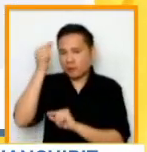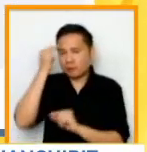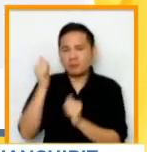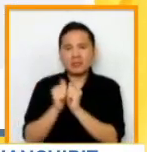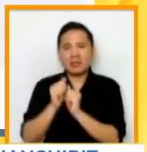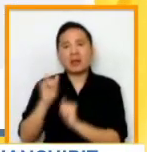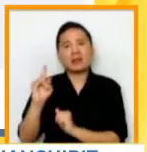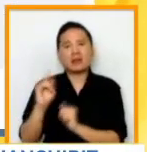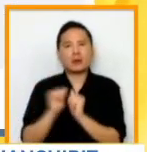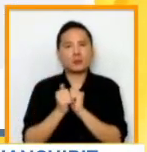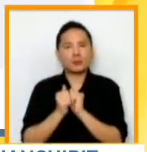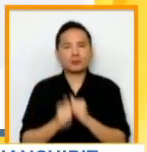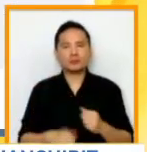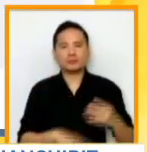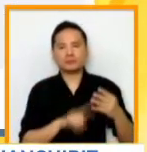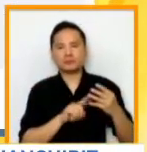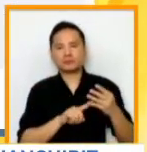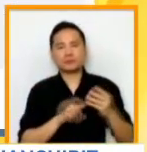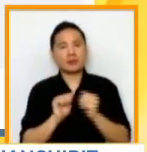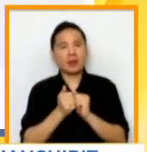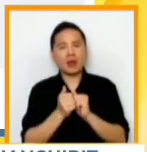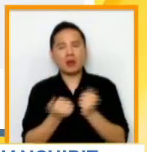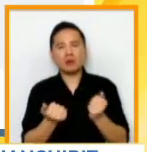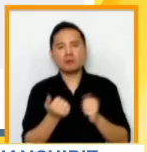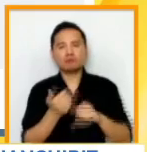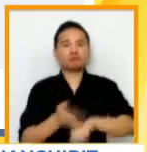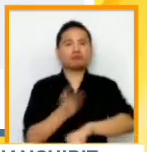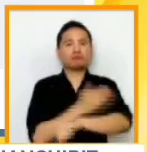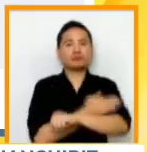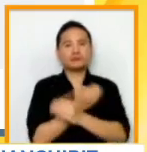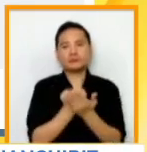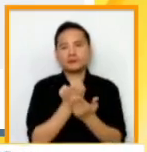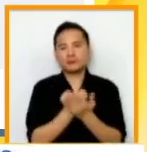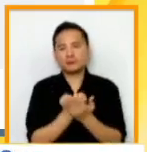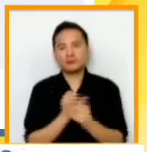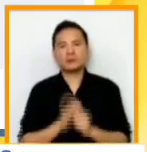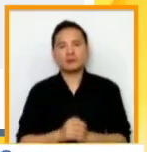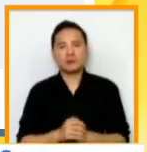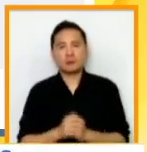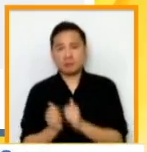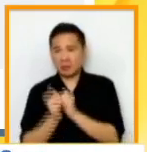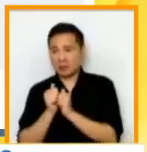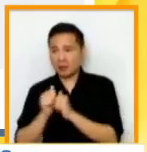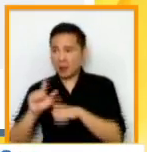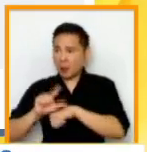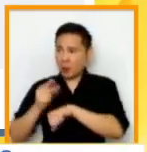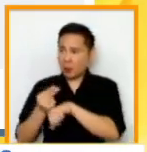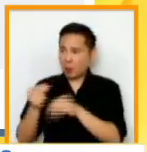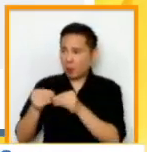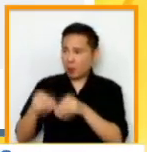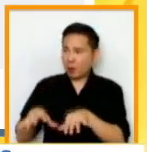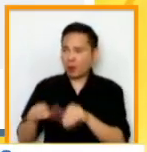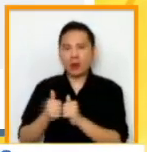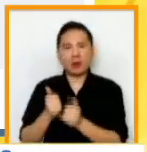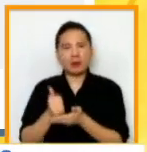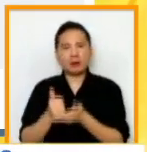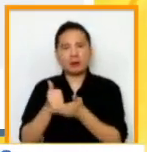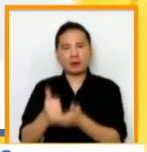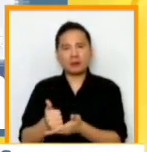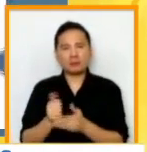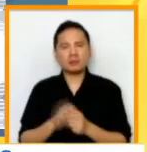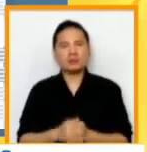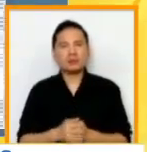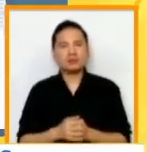paano nila ibabangon ang ekonomiya. Paano tutulungan ang mga nawalan ng trabaho. Dapat din daw pag-usapan ang sektor ng